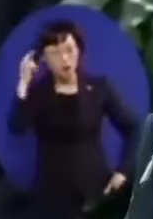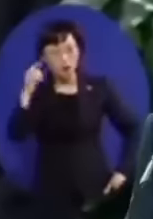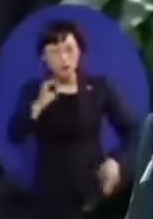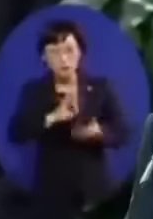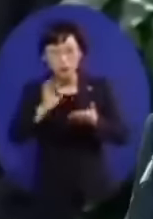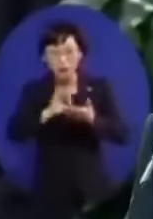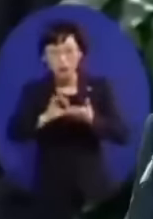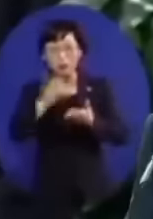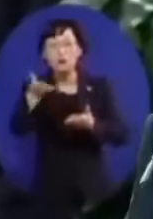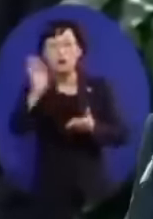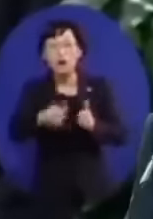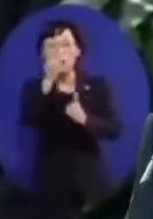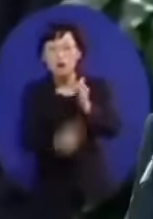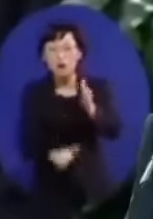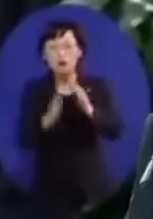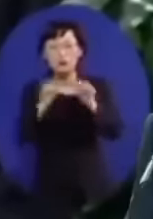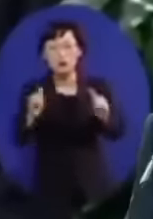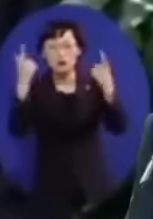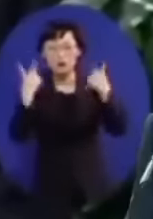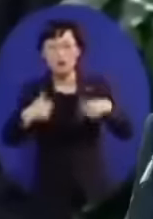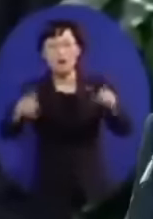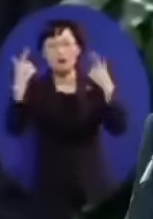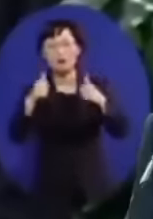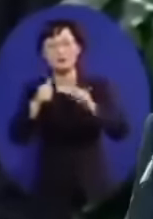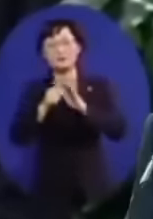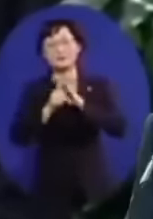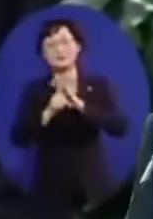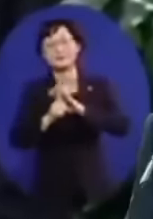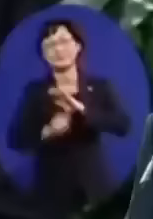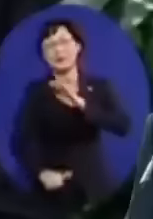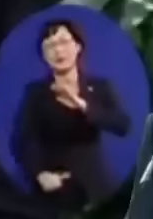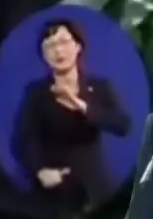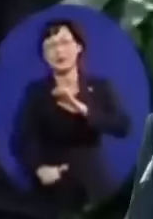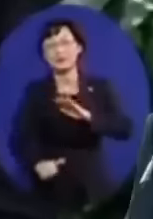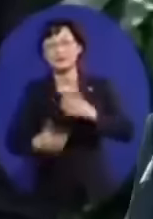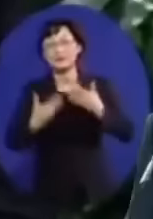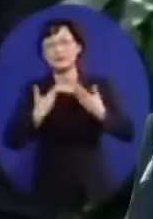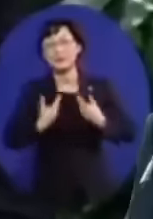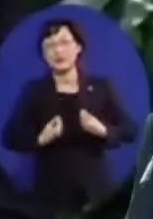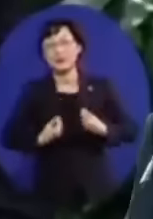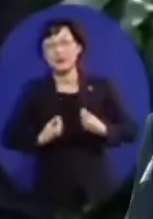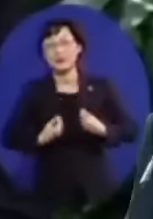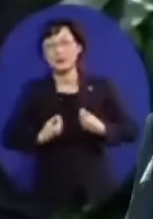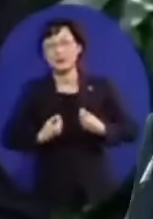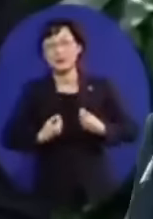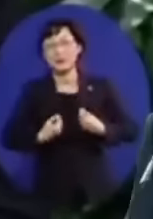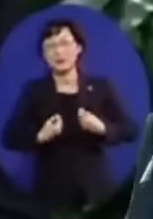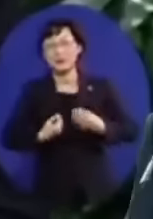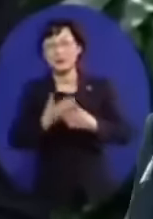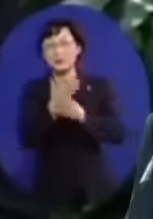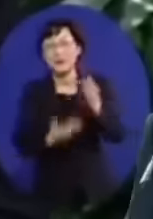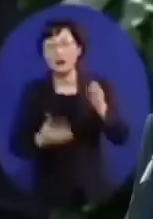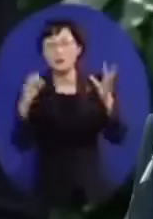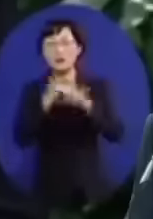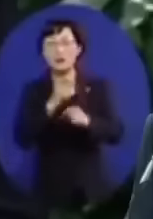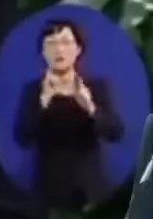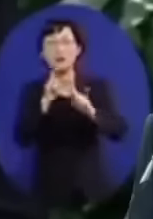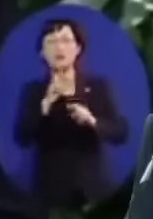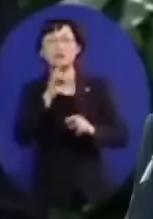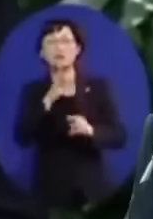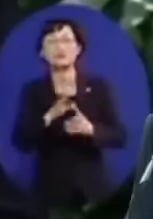사람은 언제나 패배하고 좌절하고 절망하고 망하는 이야기를 하는